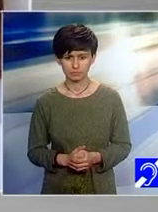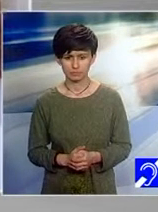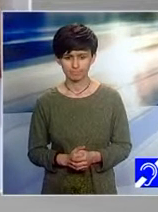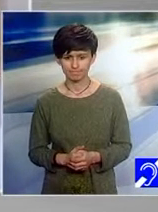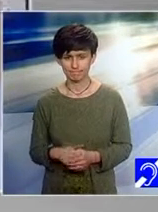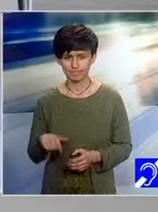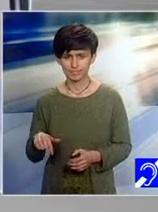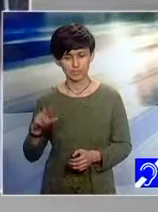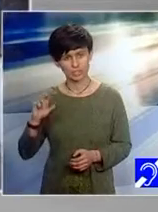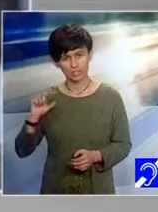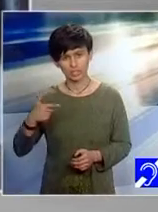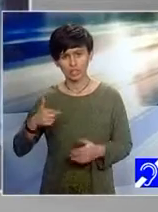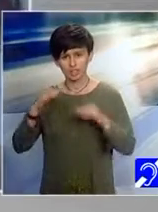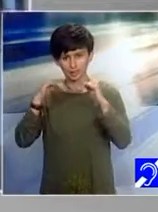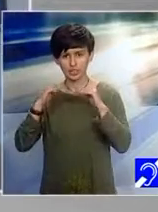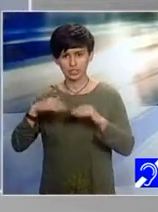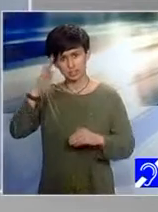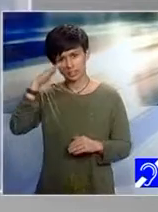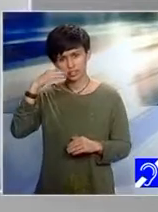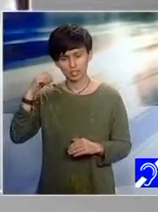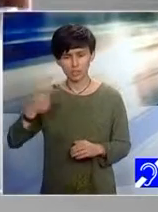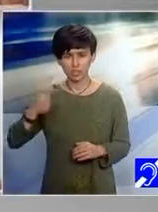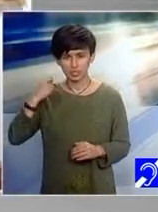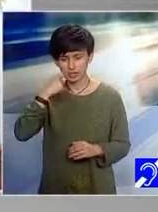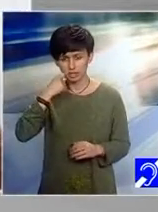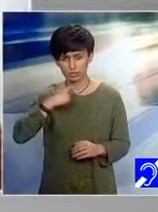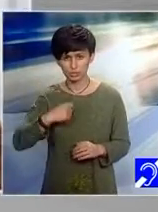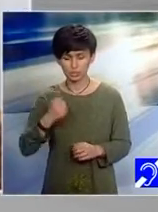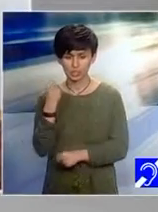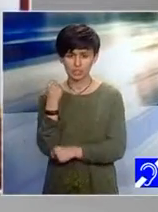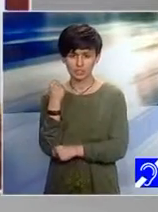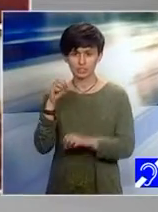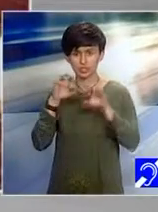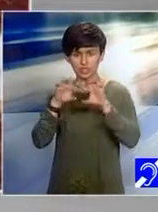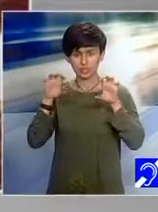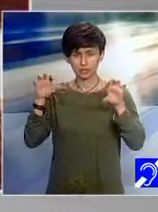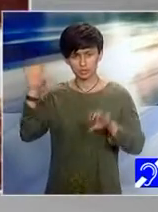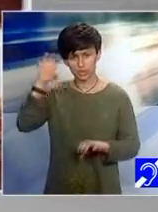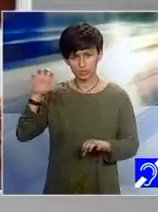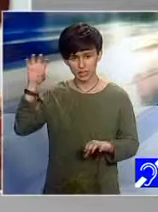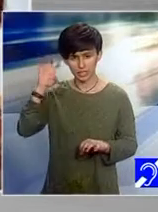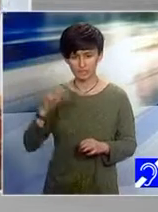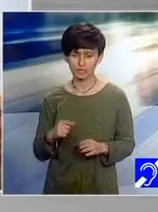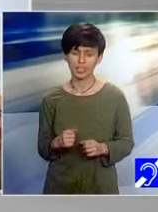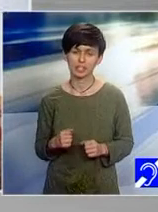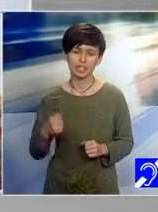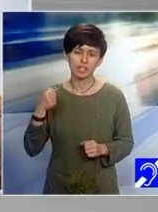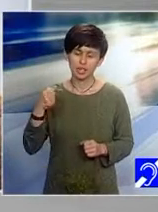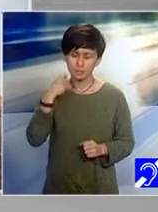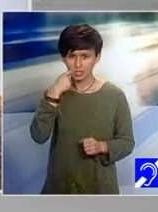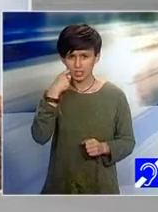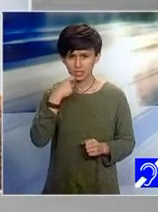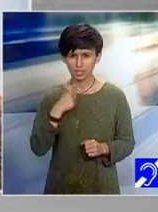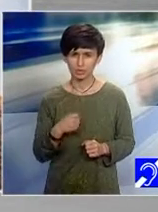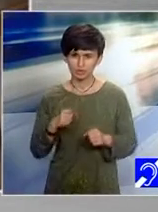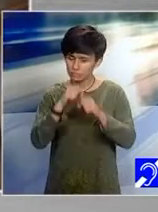La cea de-a doua ediție a Zilelor Armene din Cluj, găzduită de Muzeul Etnografic al Transilvaniei, armenii clujeni